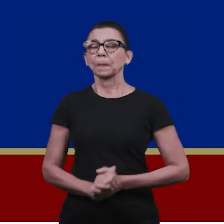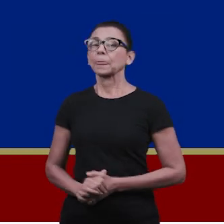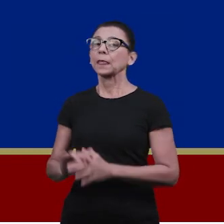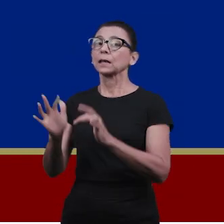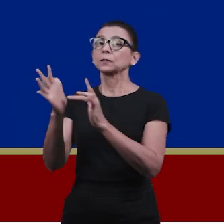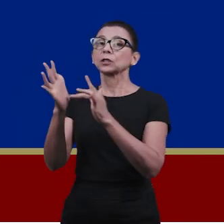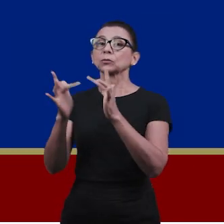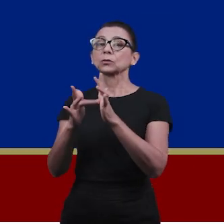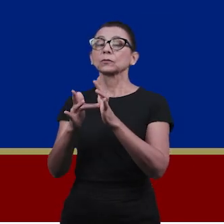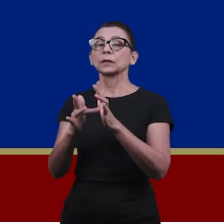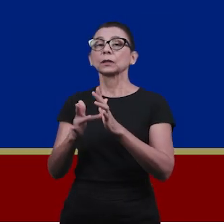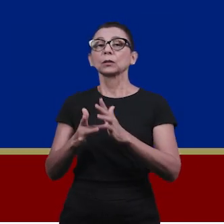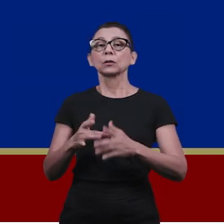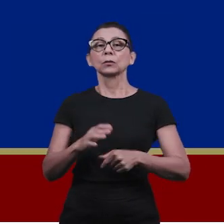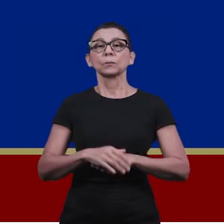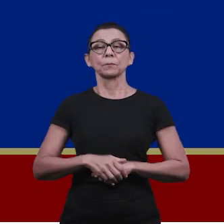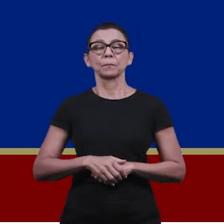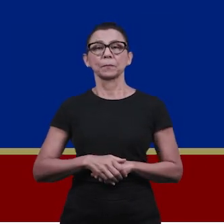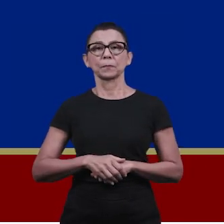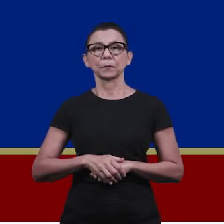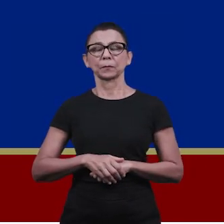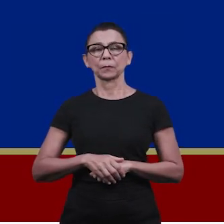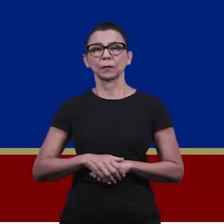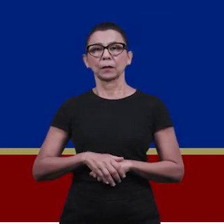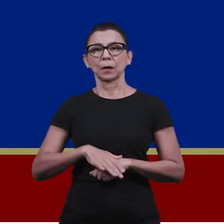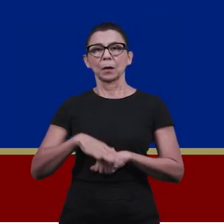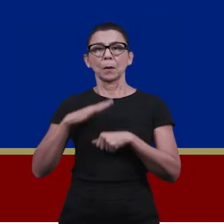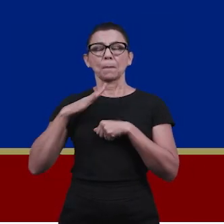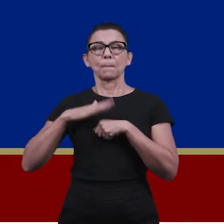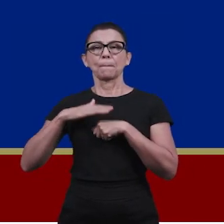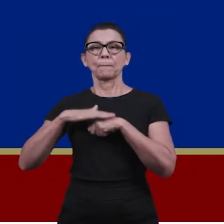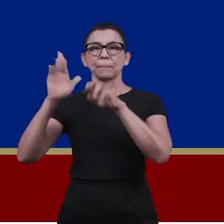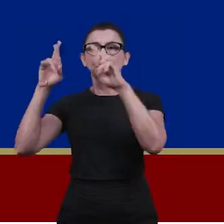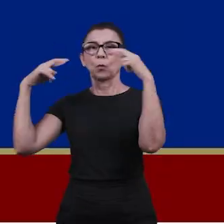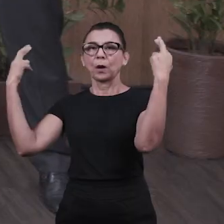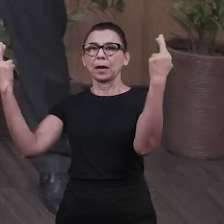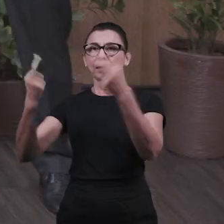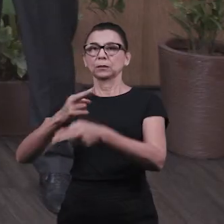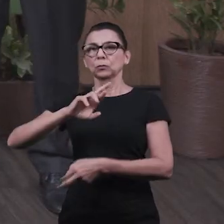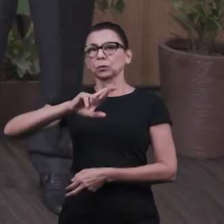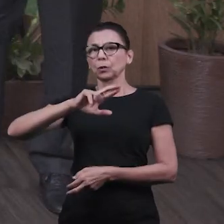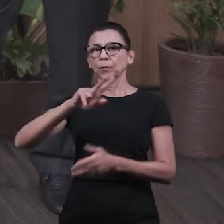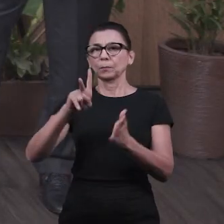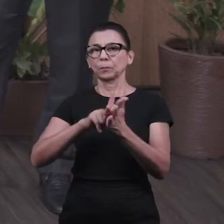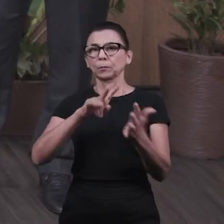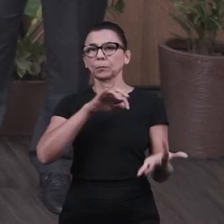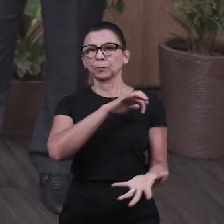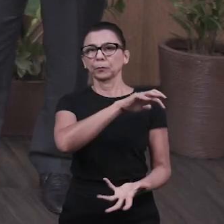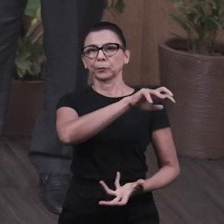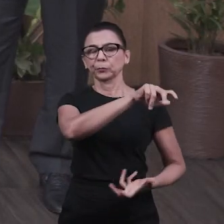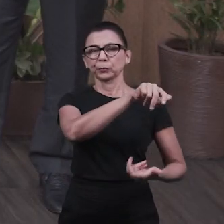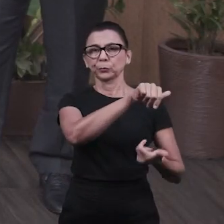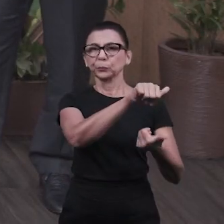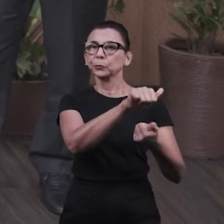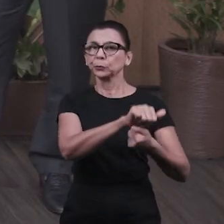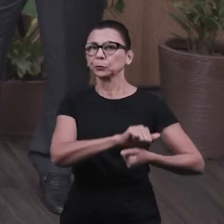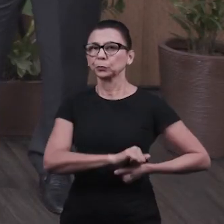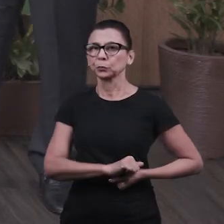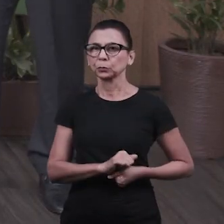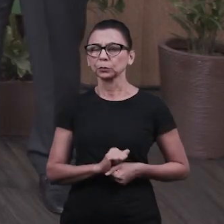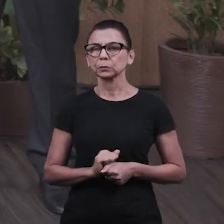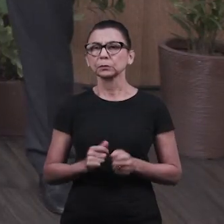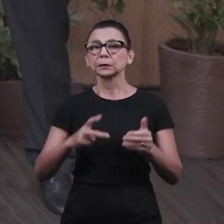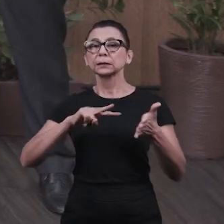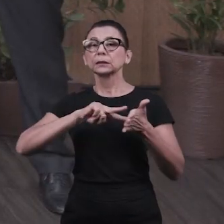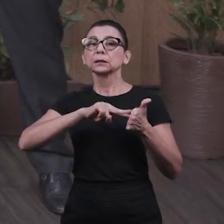dans mon royaume n'est pas de ce monde. Donc, Jean 18.